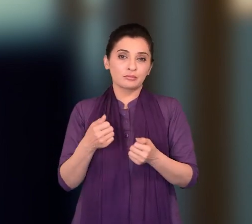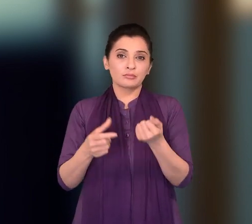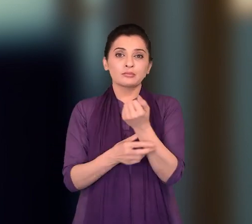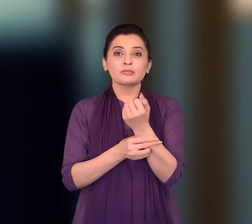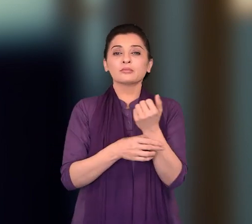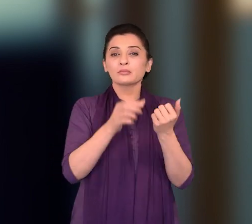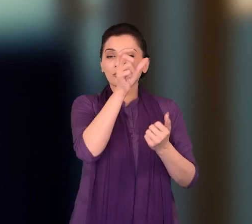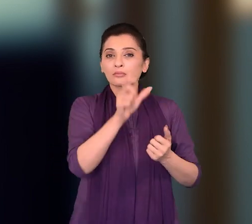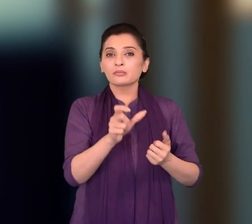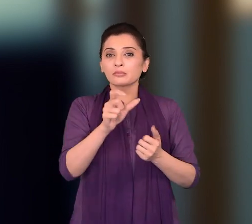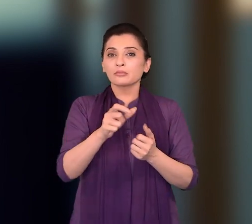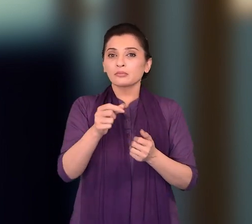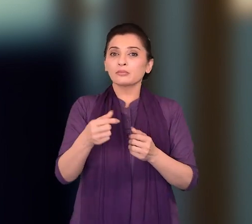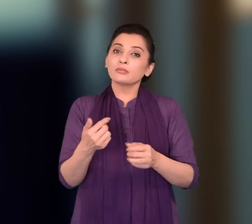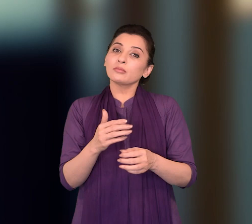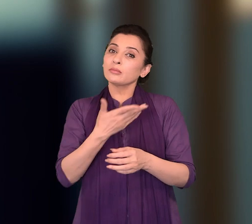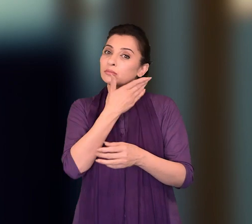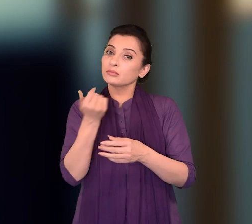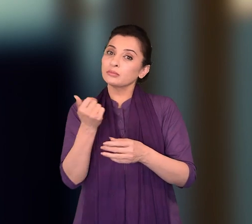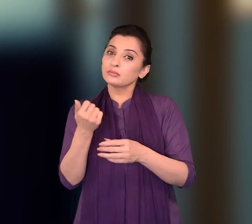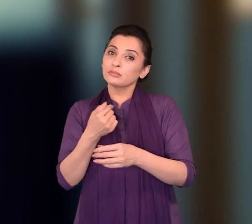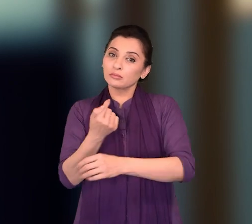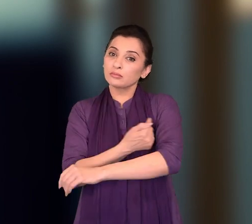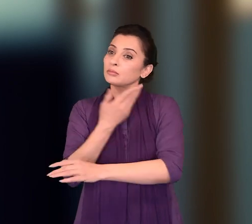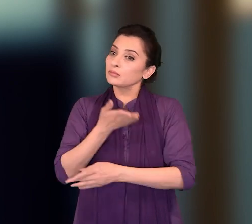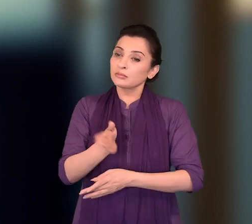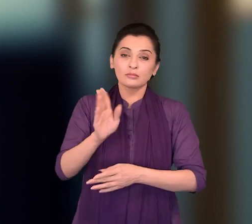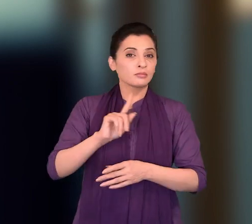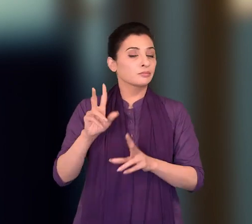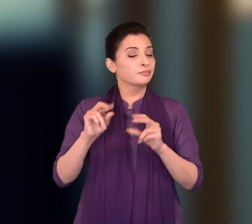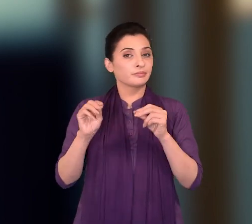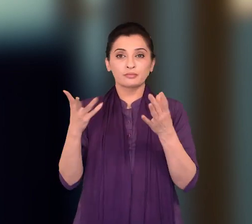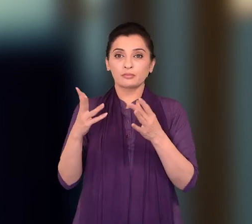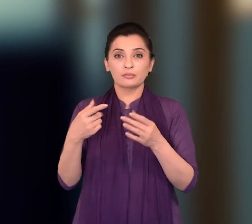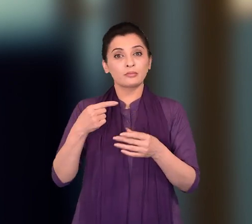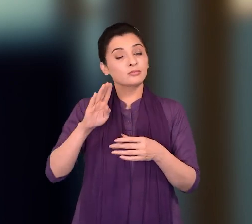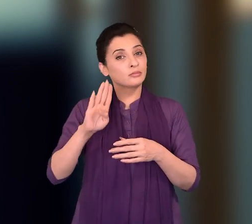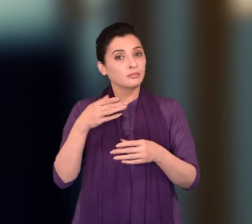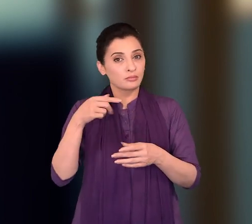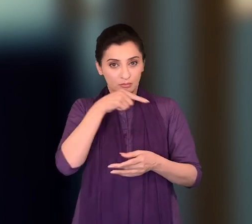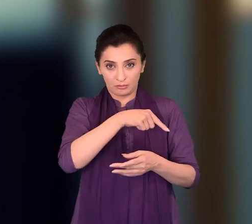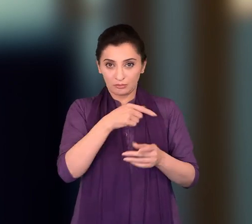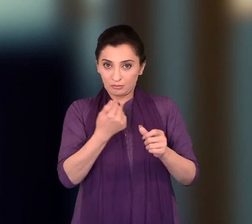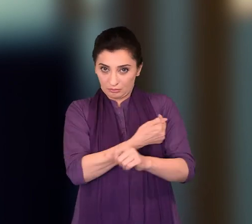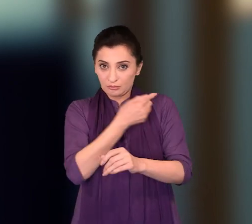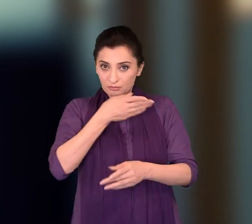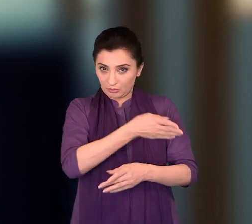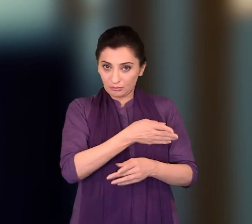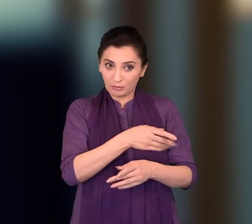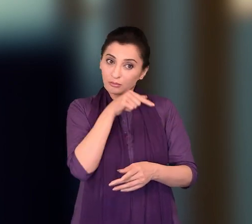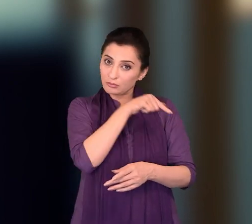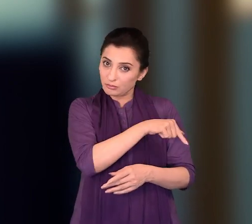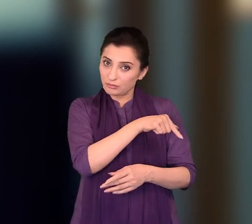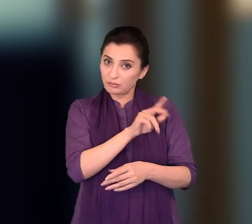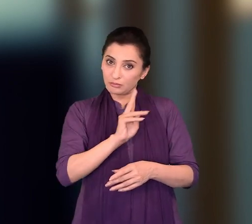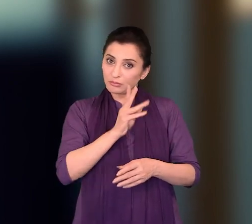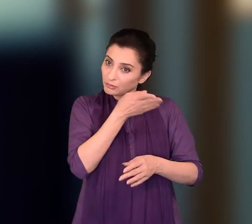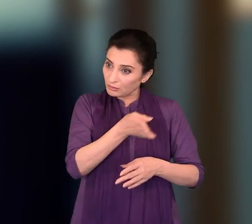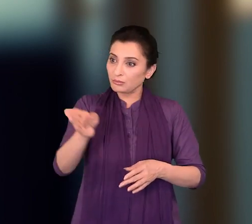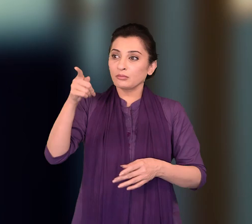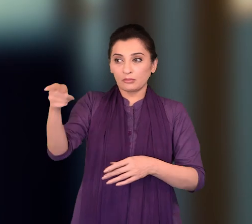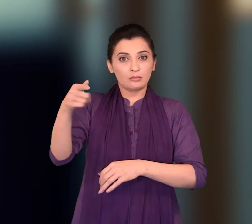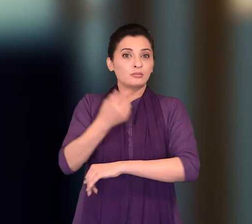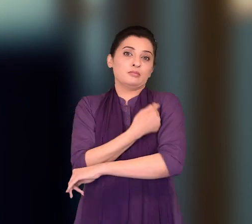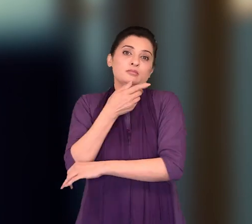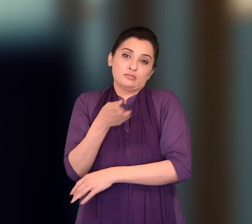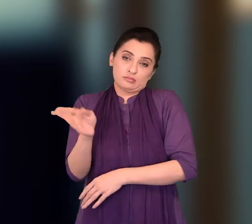ہے, ایک پیشنٹ ہے وہ ڈائریکٹ کسی اسپیشلسٹ کے پاس نہیں جا سکتا اور وہ اس کو GP کے پاس ہی جانا ہے اور وہ اس کو آگے ریفر کرتا ہے. تو اس چیز